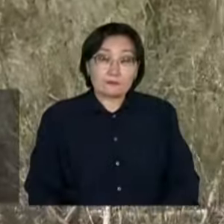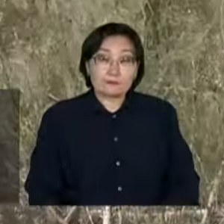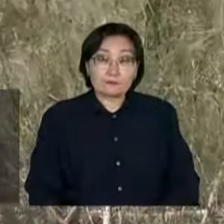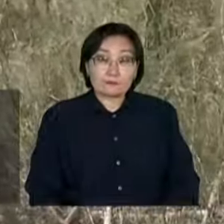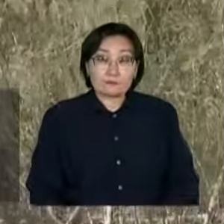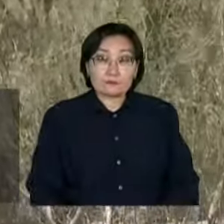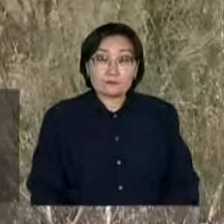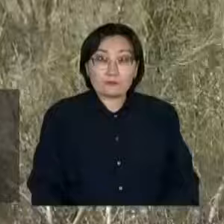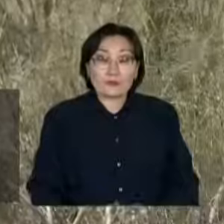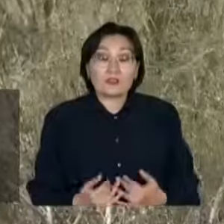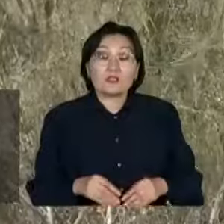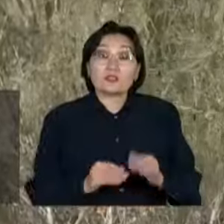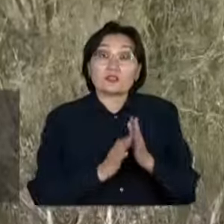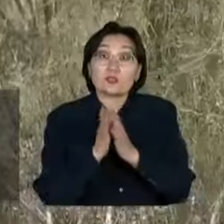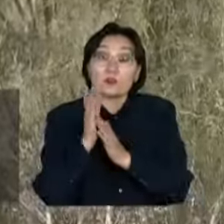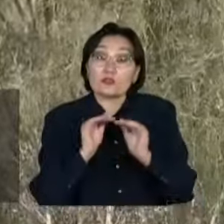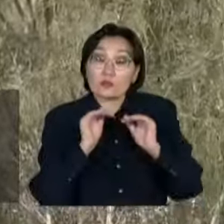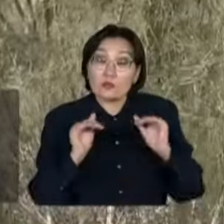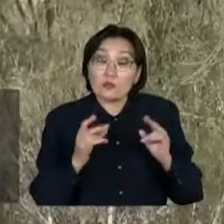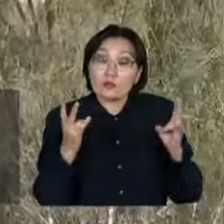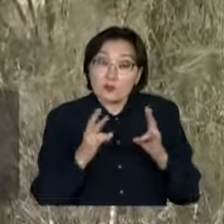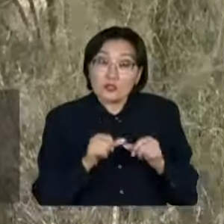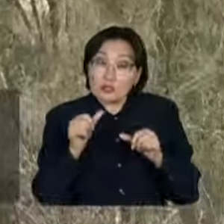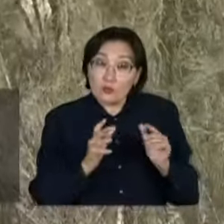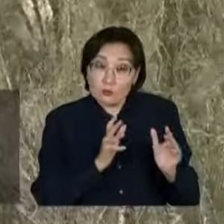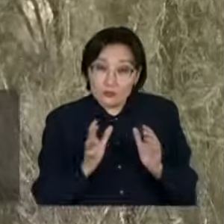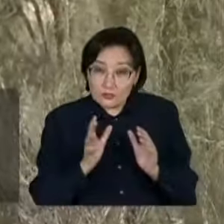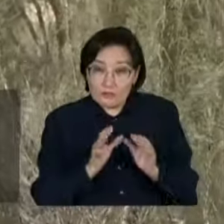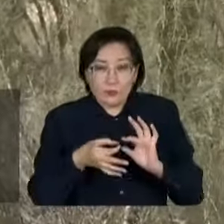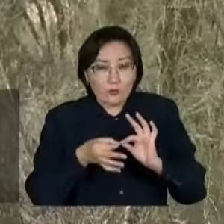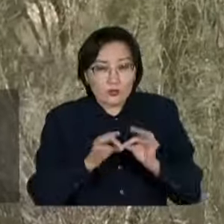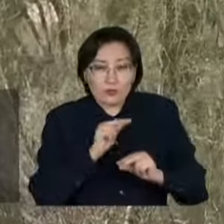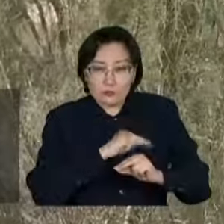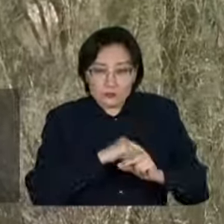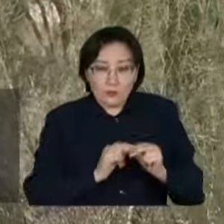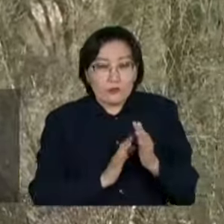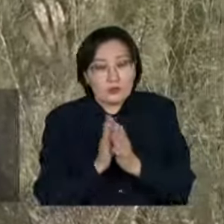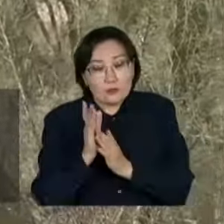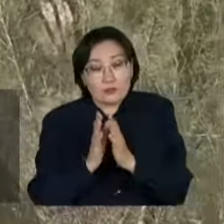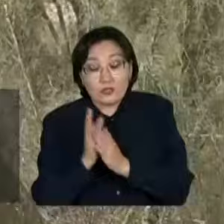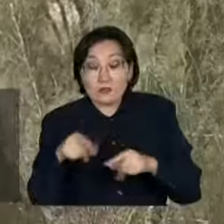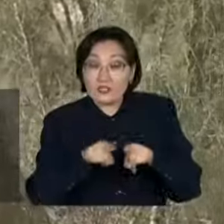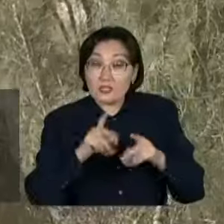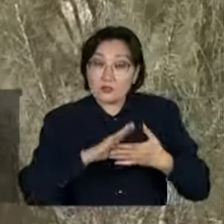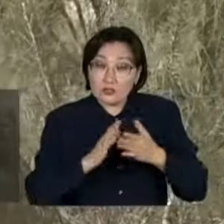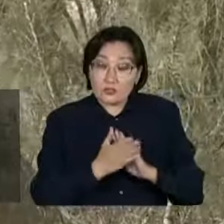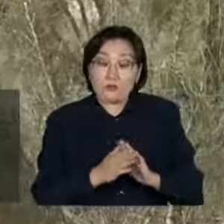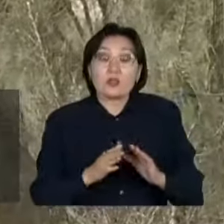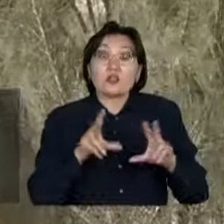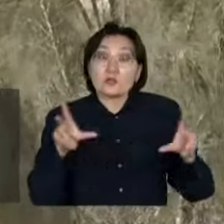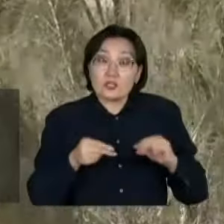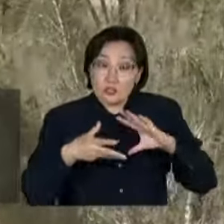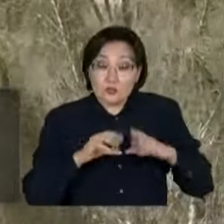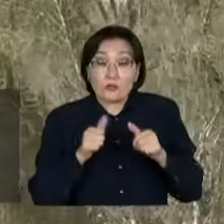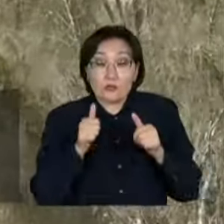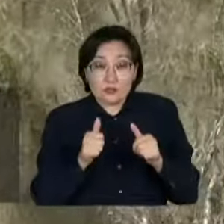1,5–2 метра. Растения, как дети, за ними нужен особый уход. Это кропотливая работа, выращивать саксаул в таких условиях. К счастью, результаты